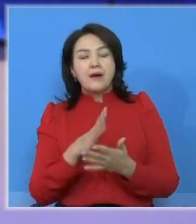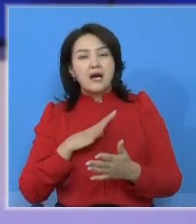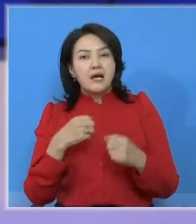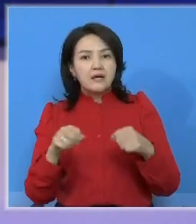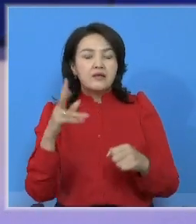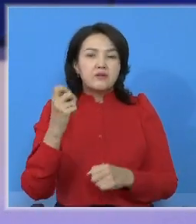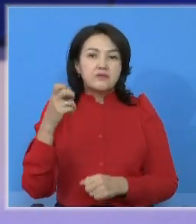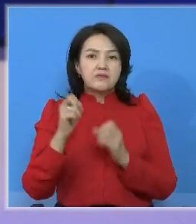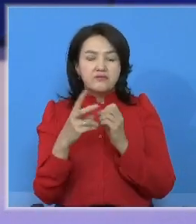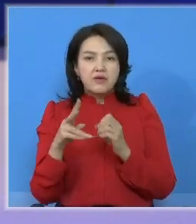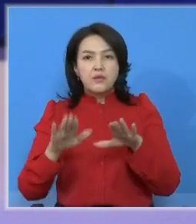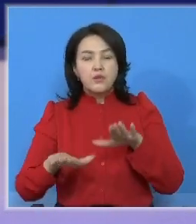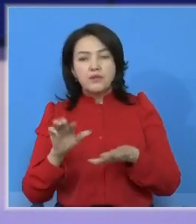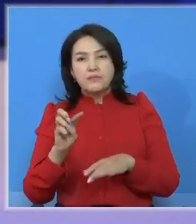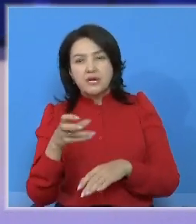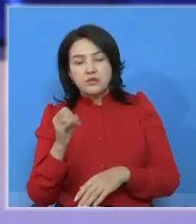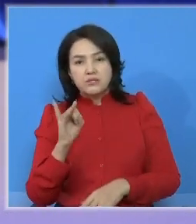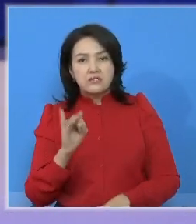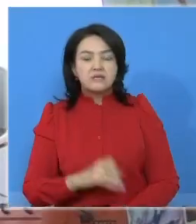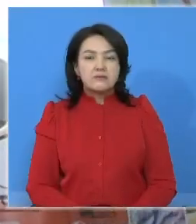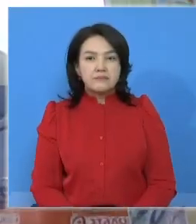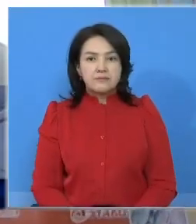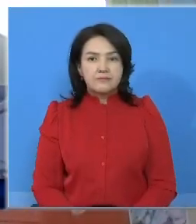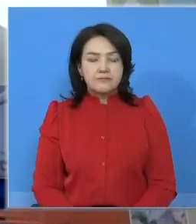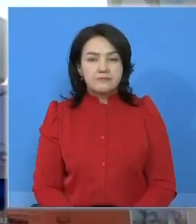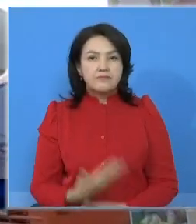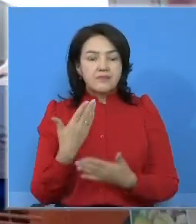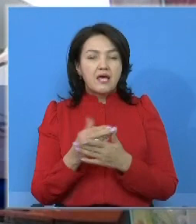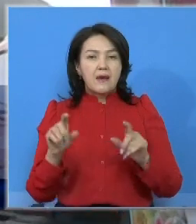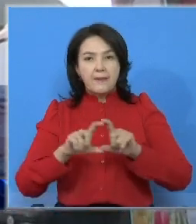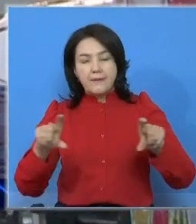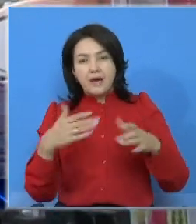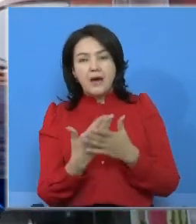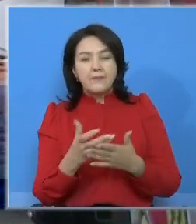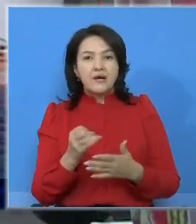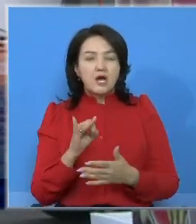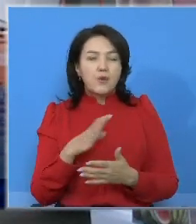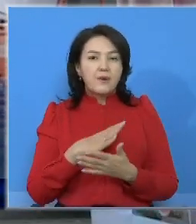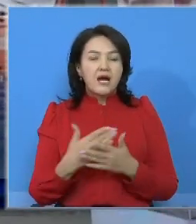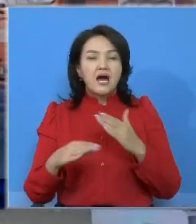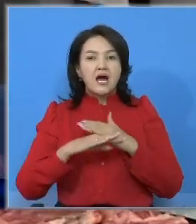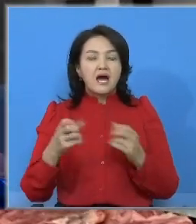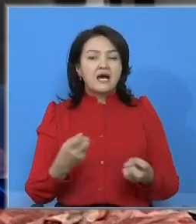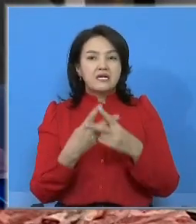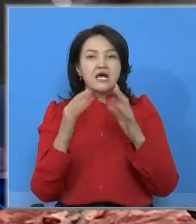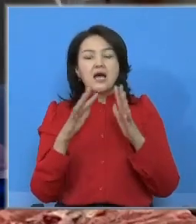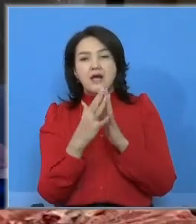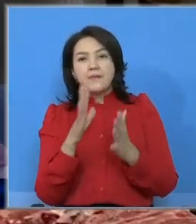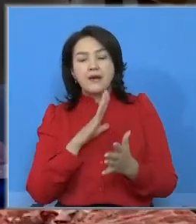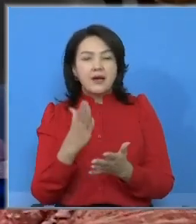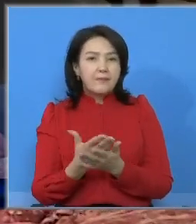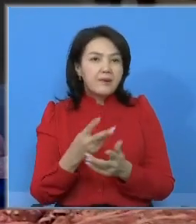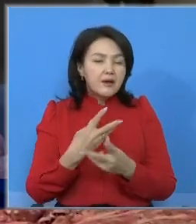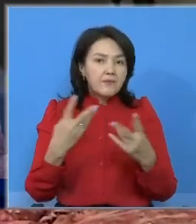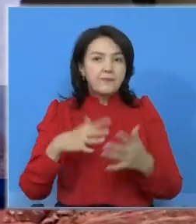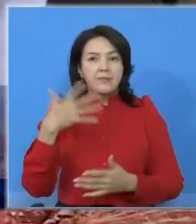реализовано 212 тонн продукции. На прилавках, установленных на площади «Астана-Арена», было представлено